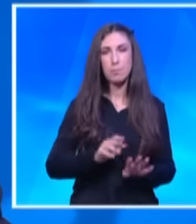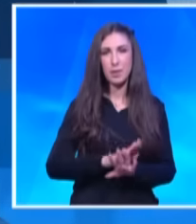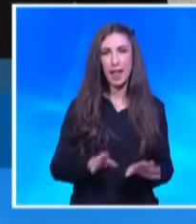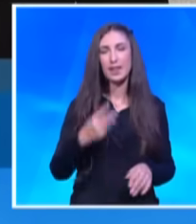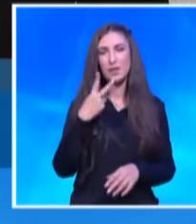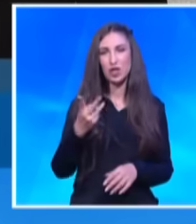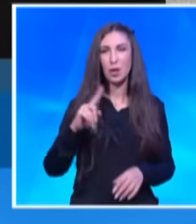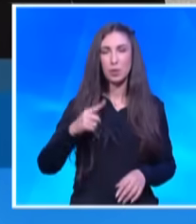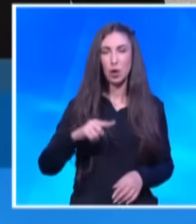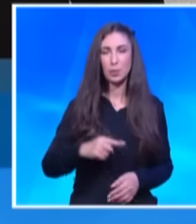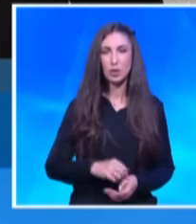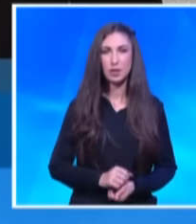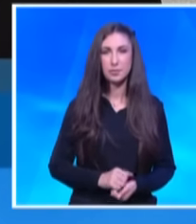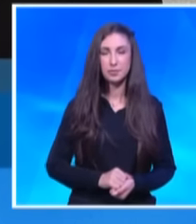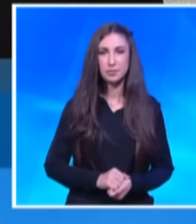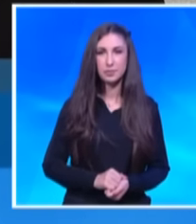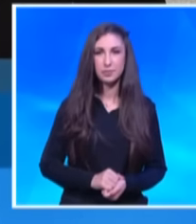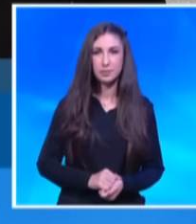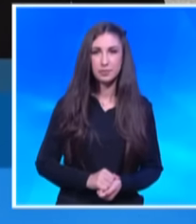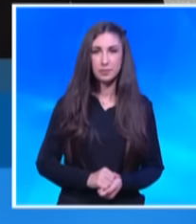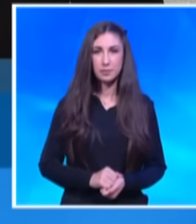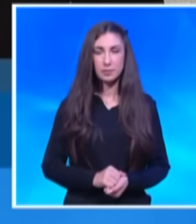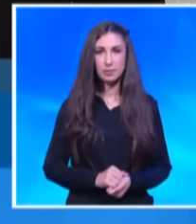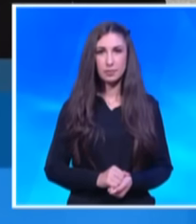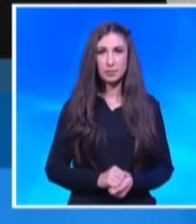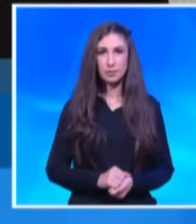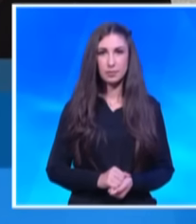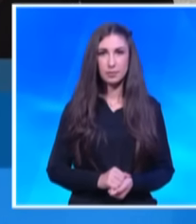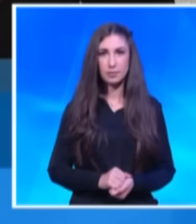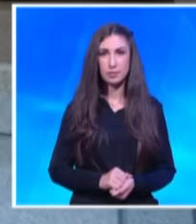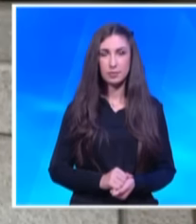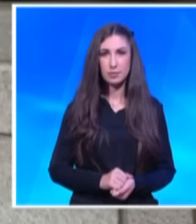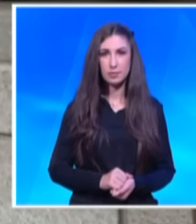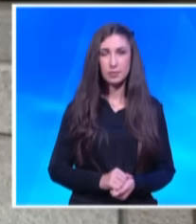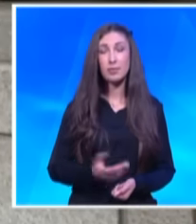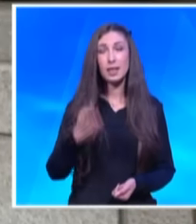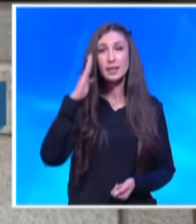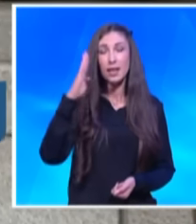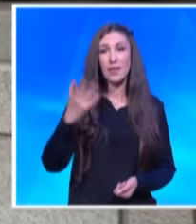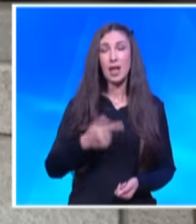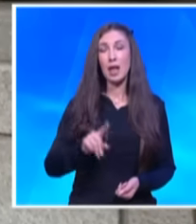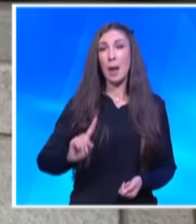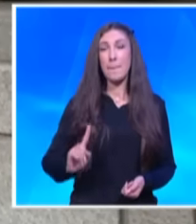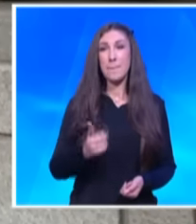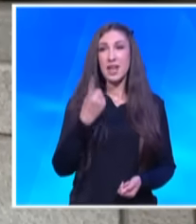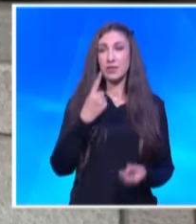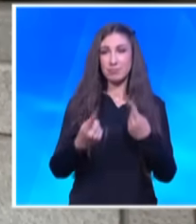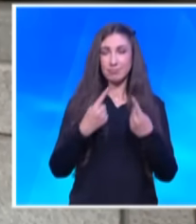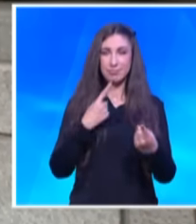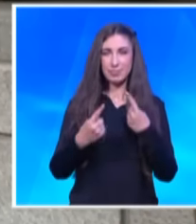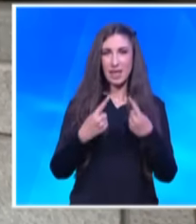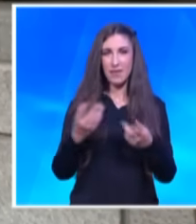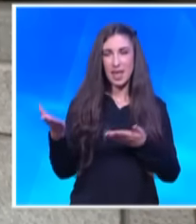Подробностите от Гергана Венкова. Здравей! Здравейте! На първия си брифинг, посветен